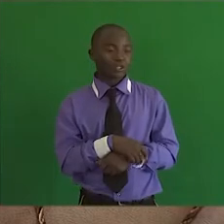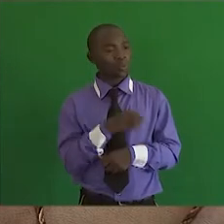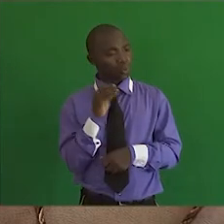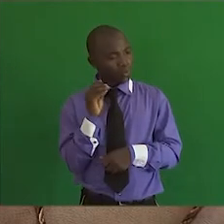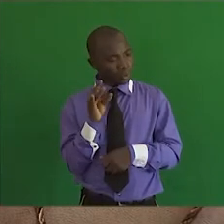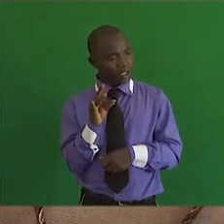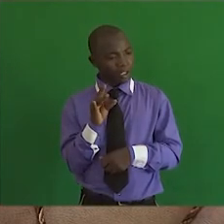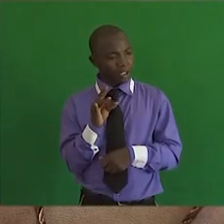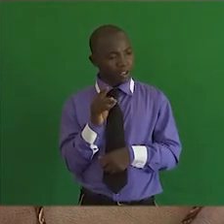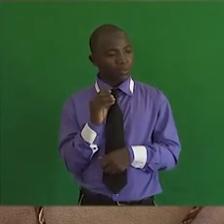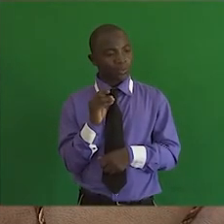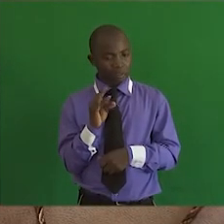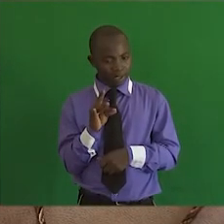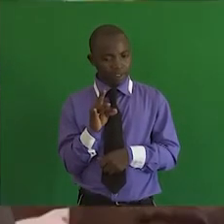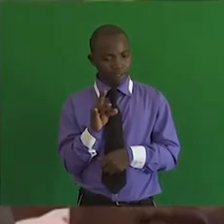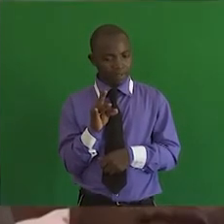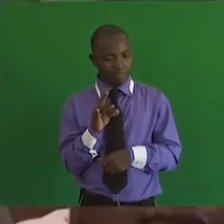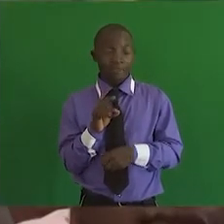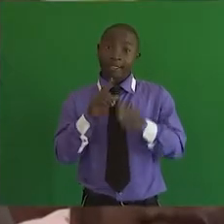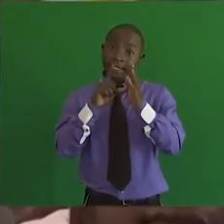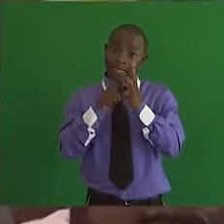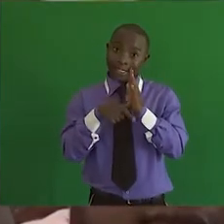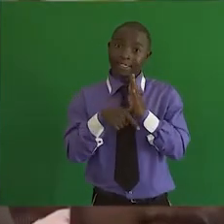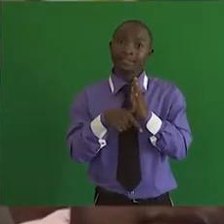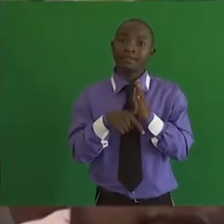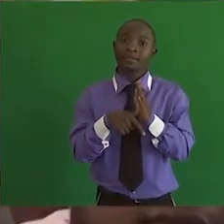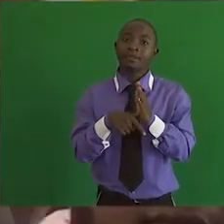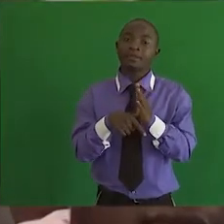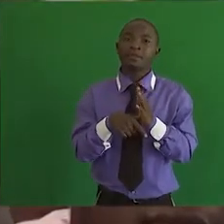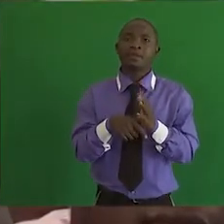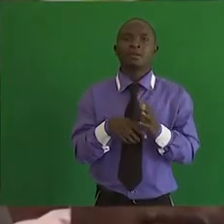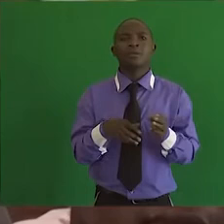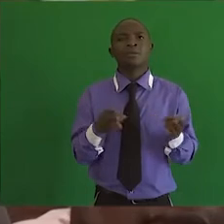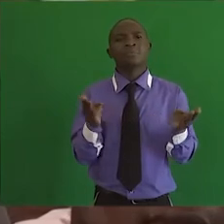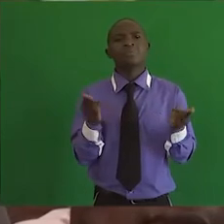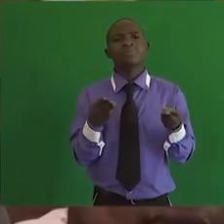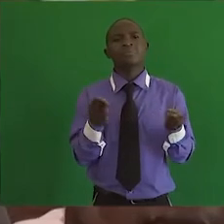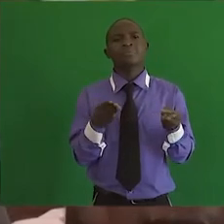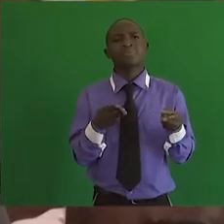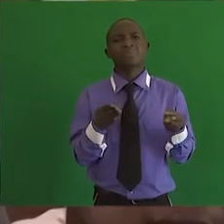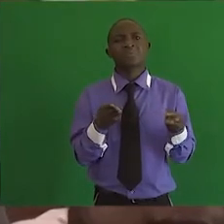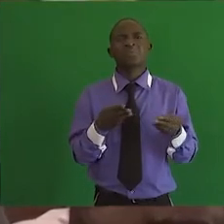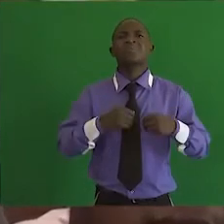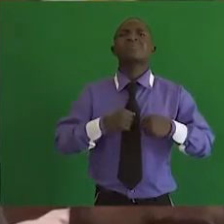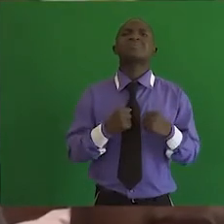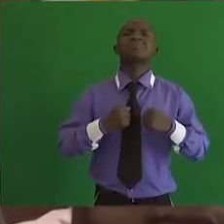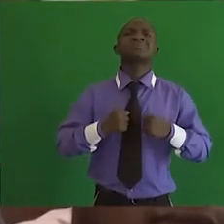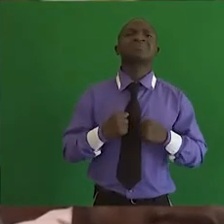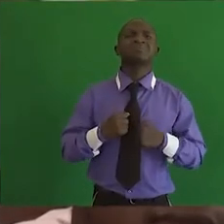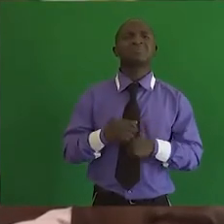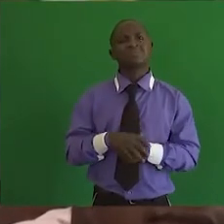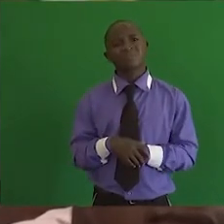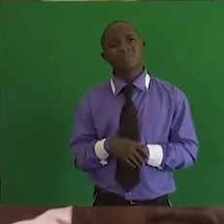hukama hwangu uchibatanidza kuti kana tadai mawano vamwe chete zvakureva kuti mese mawana